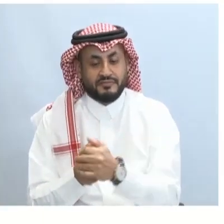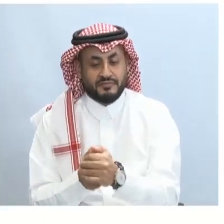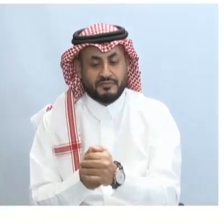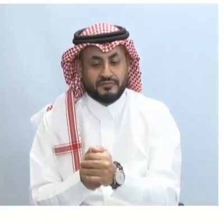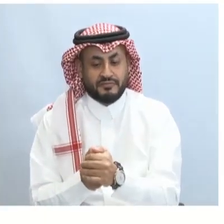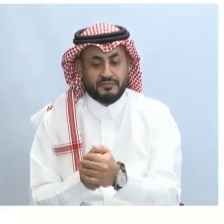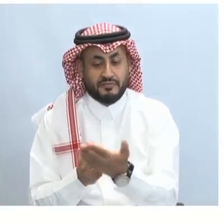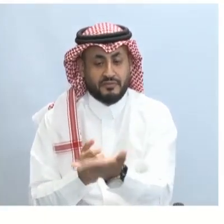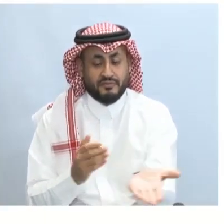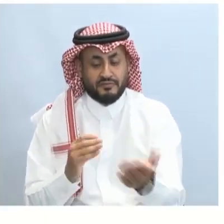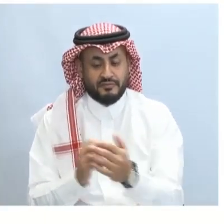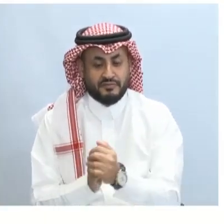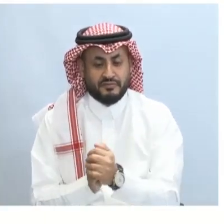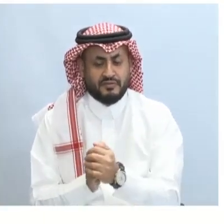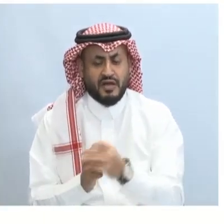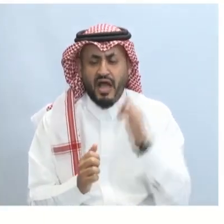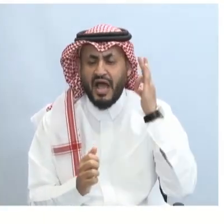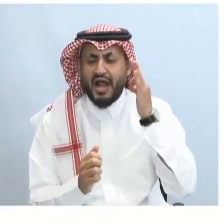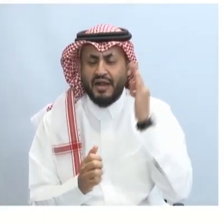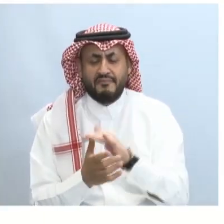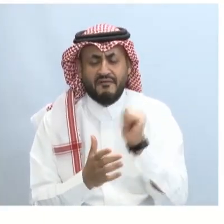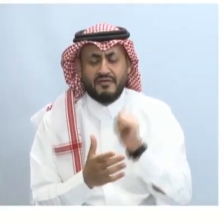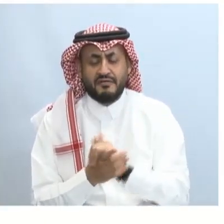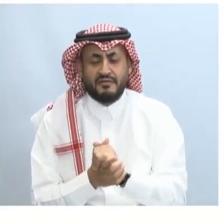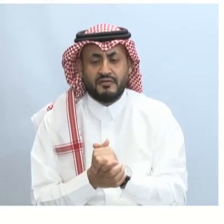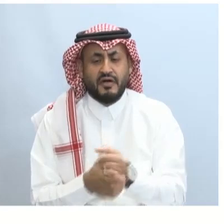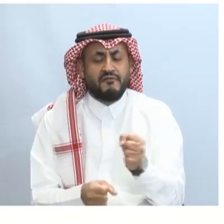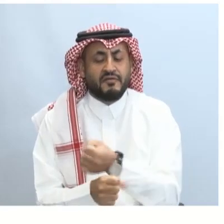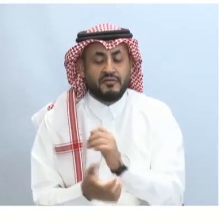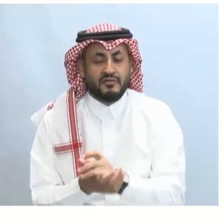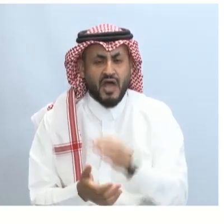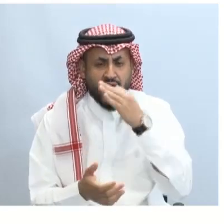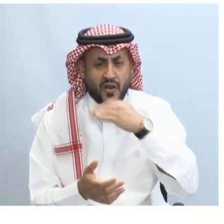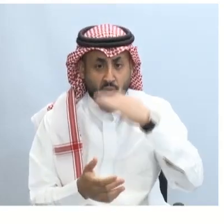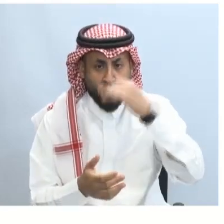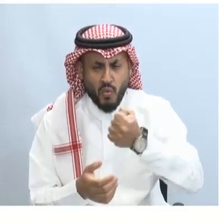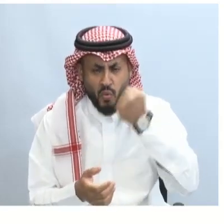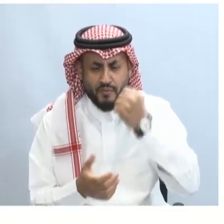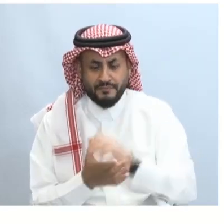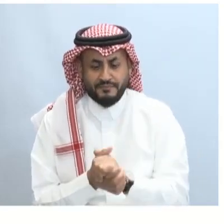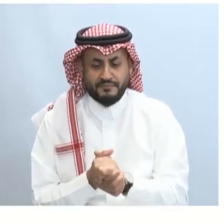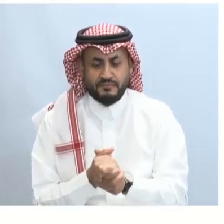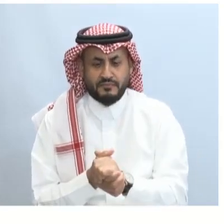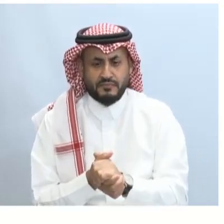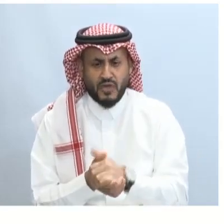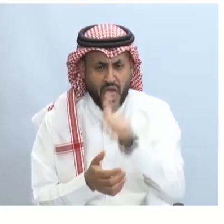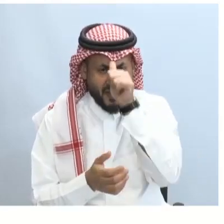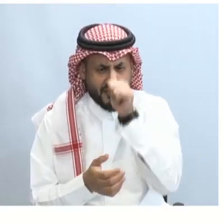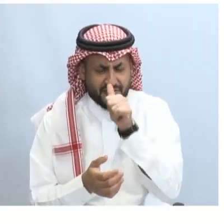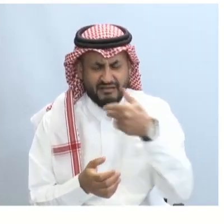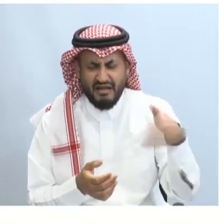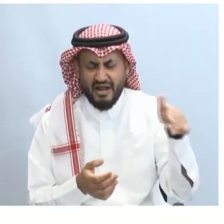الثاني اذا تكلمت مع احد فلم يلتفت لي فانني ارفع صوتي بقوه اغضب ولا